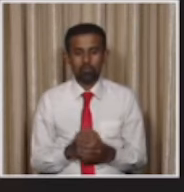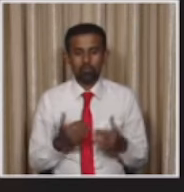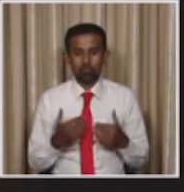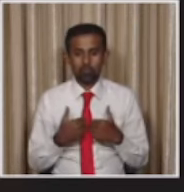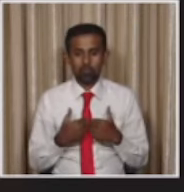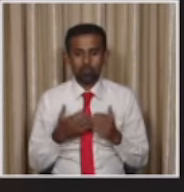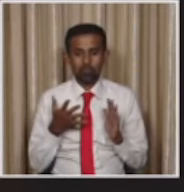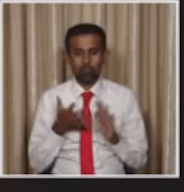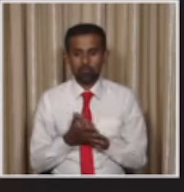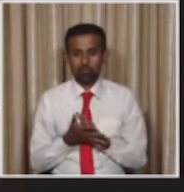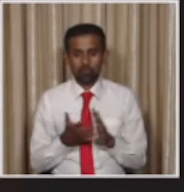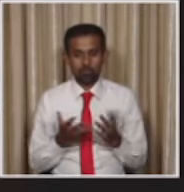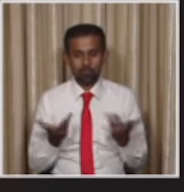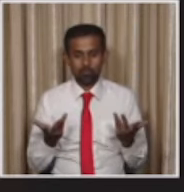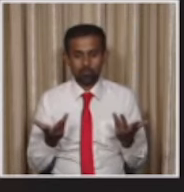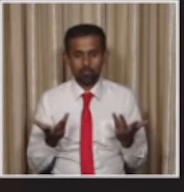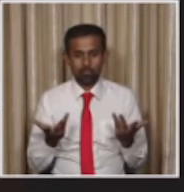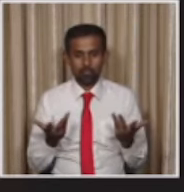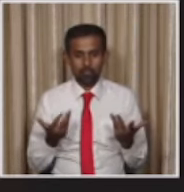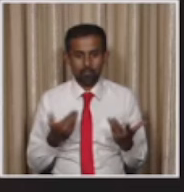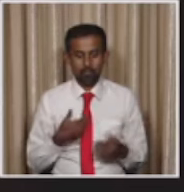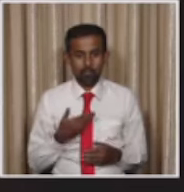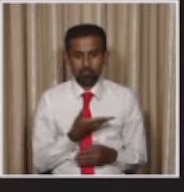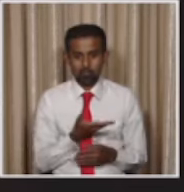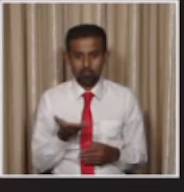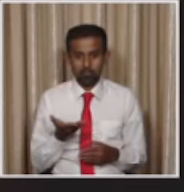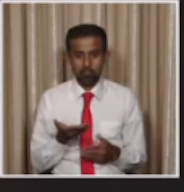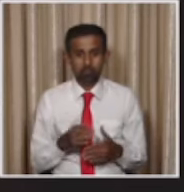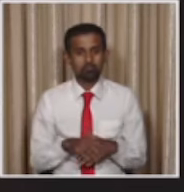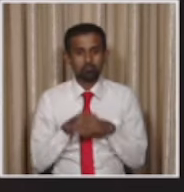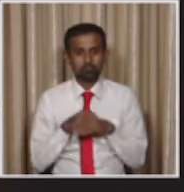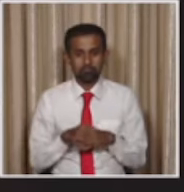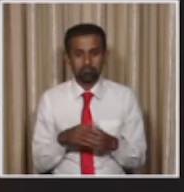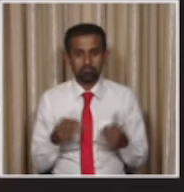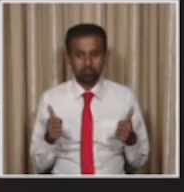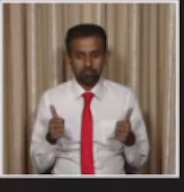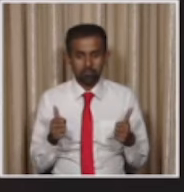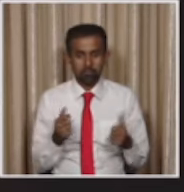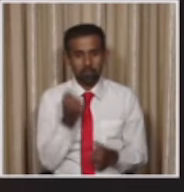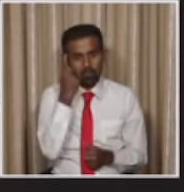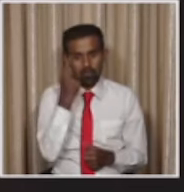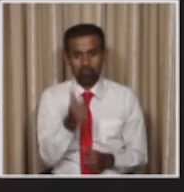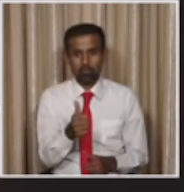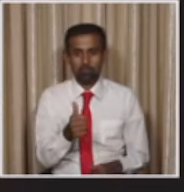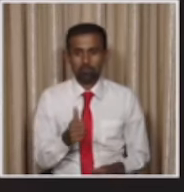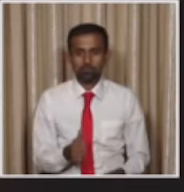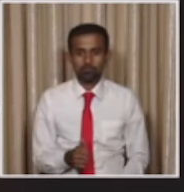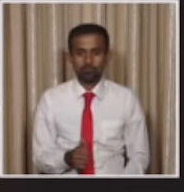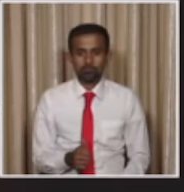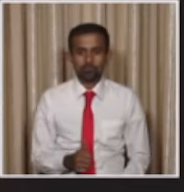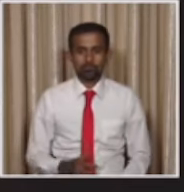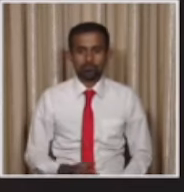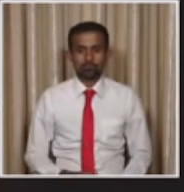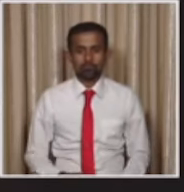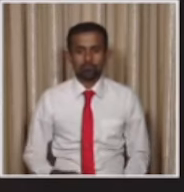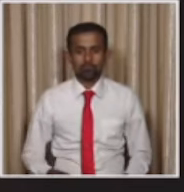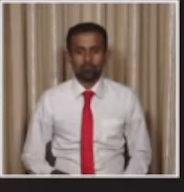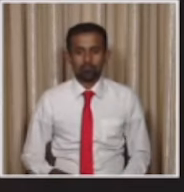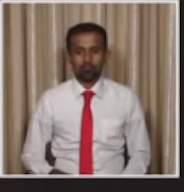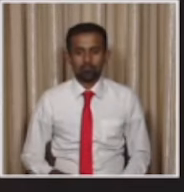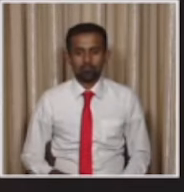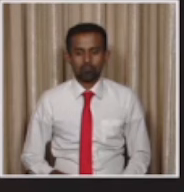waraddak naha api me sandaha suba patanawa adahasa hondai habai